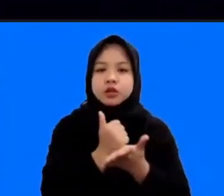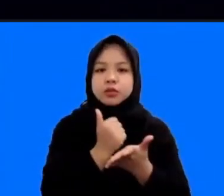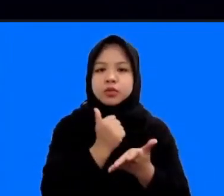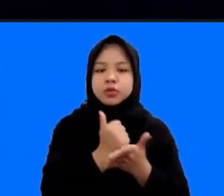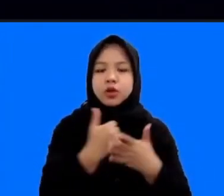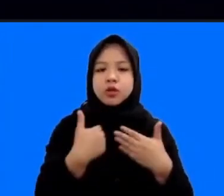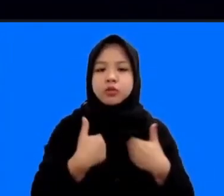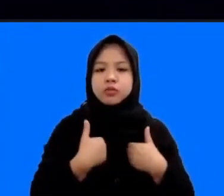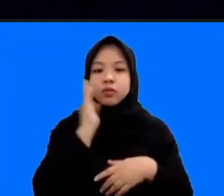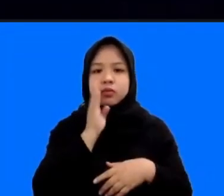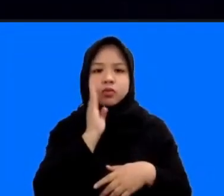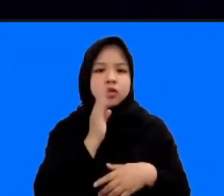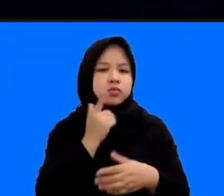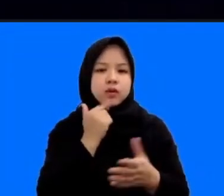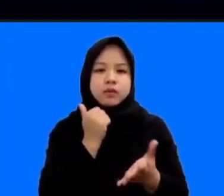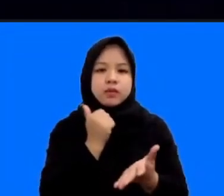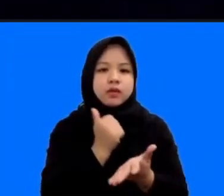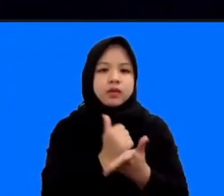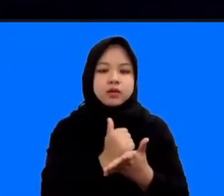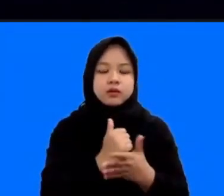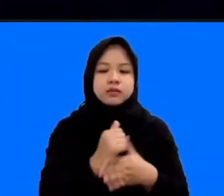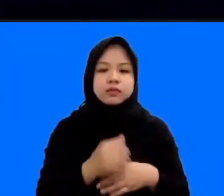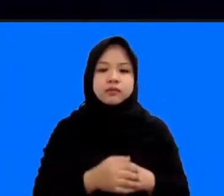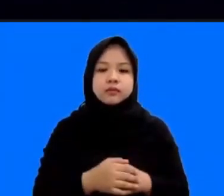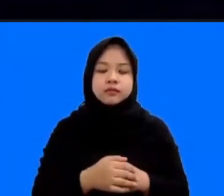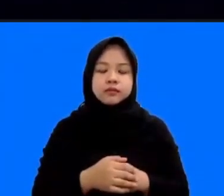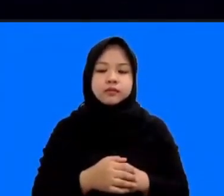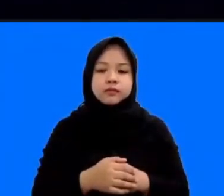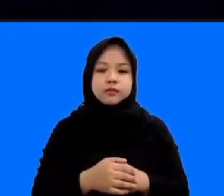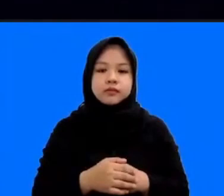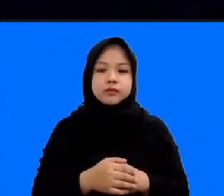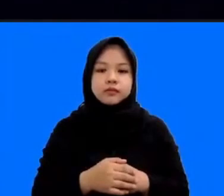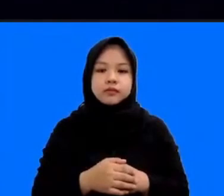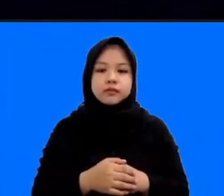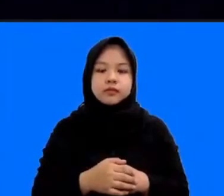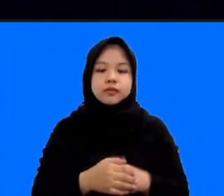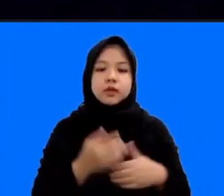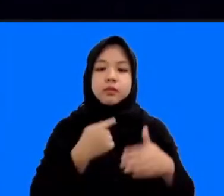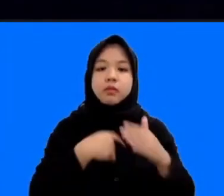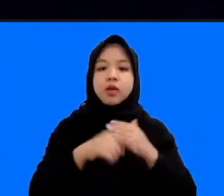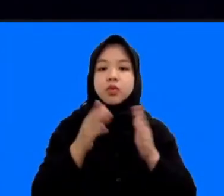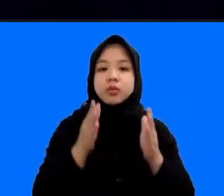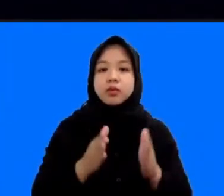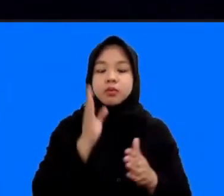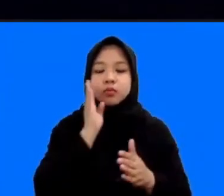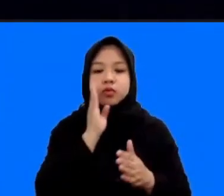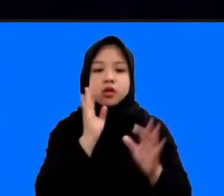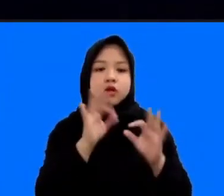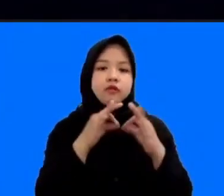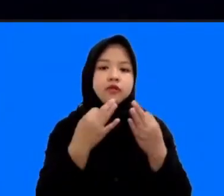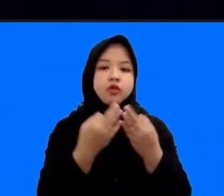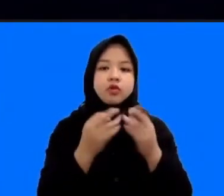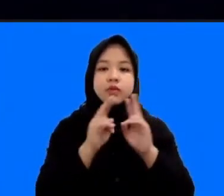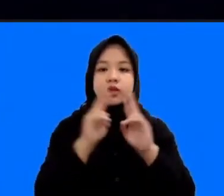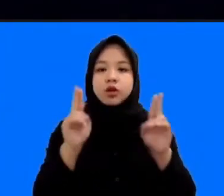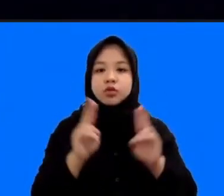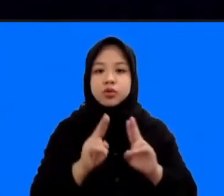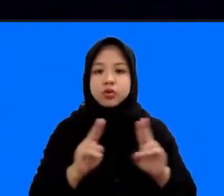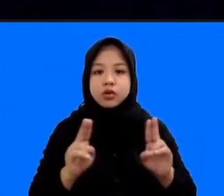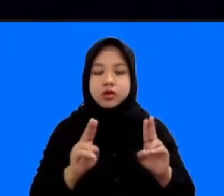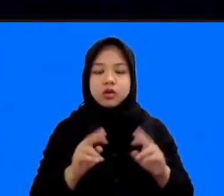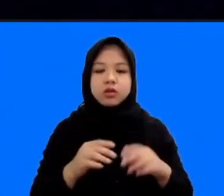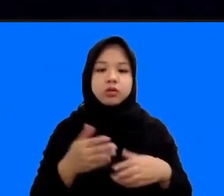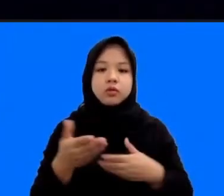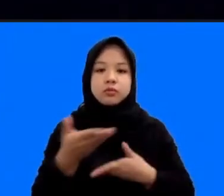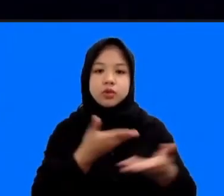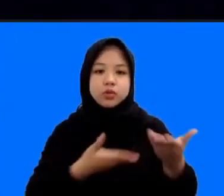andil yang sangat besar terus juga diantaranya melalui peran pemuda di forum-forum internasional lalu juga pertukaran